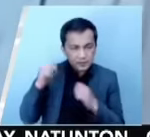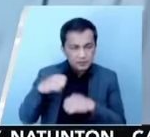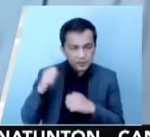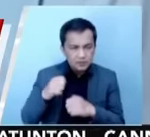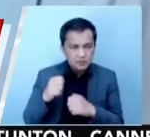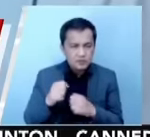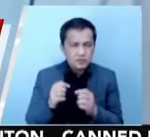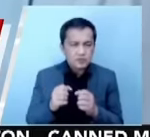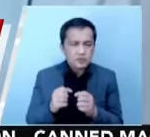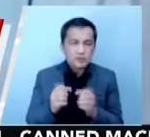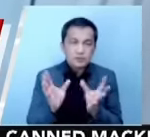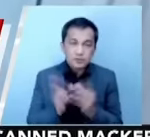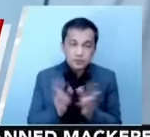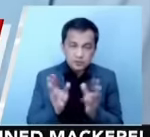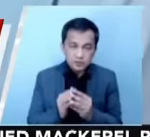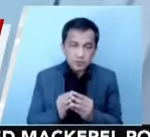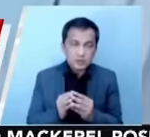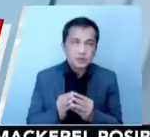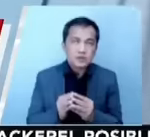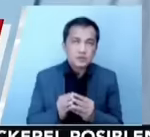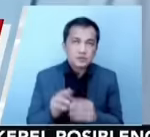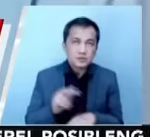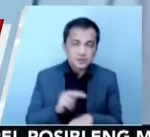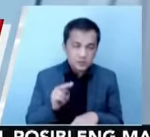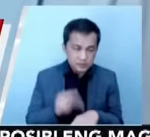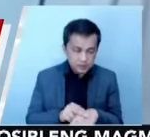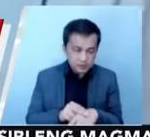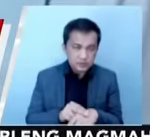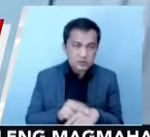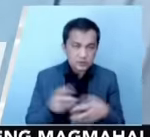yung National Price Coordination Council.